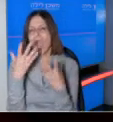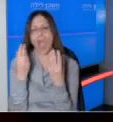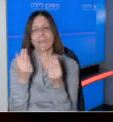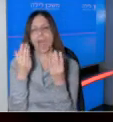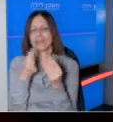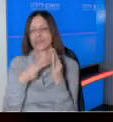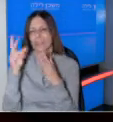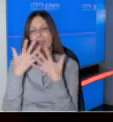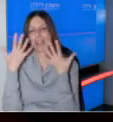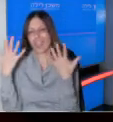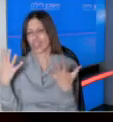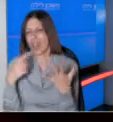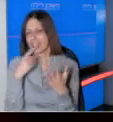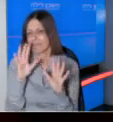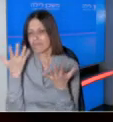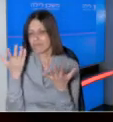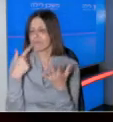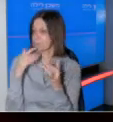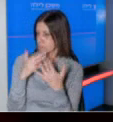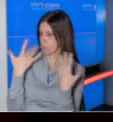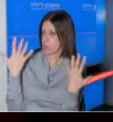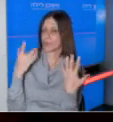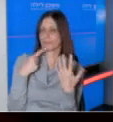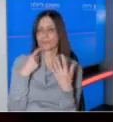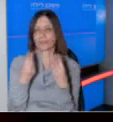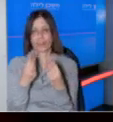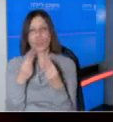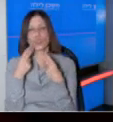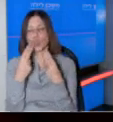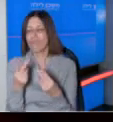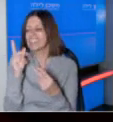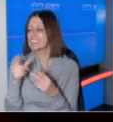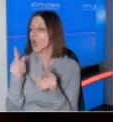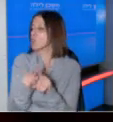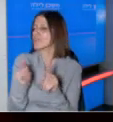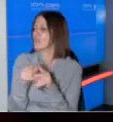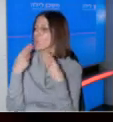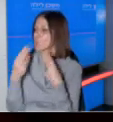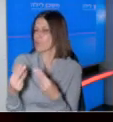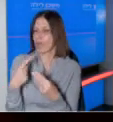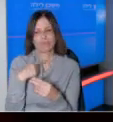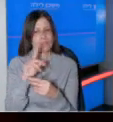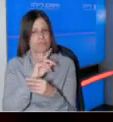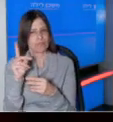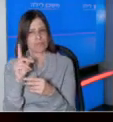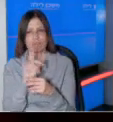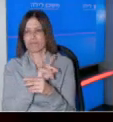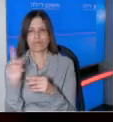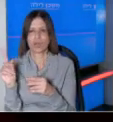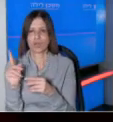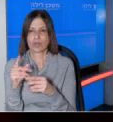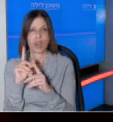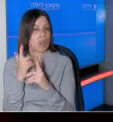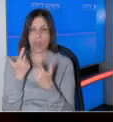יותר גדולה. חד משמעית. להגיד לך מה, עוד פעם, אני יכול להגיד לך... התגובה צריכה להיות אותה תגובה. אני יכול להגיד לך עוד פעם. לא, עוד פעם, ממש לא. למה לא?